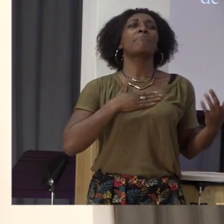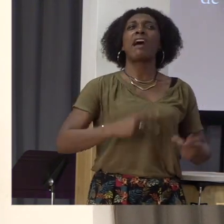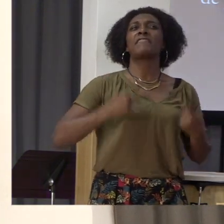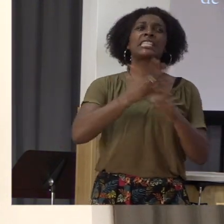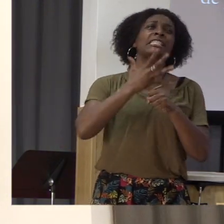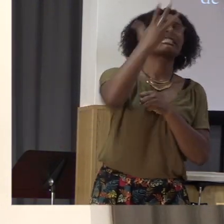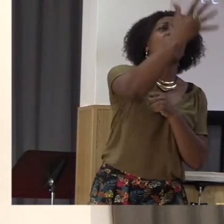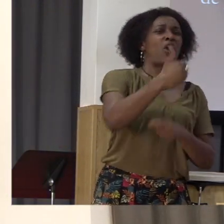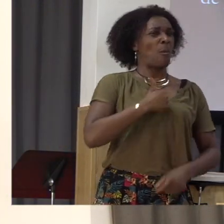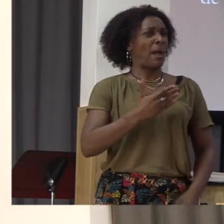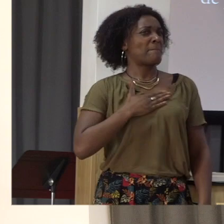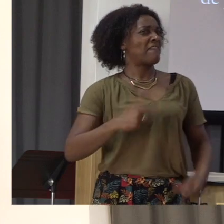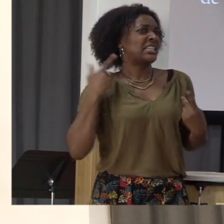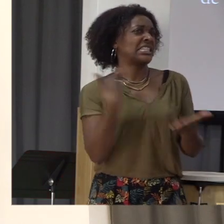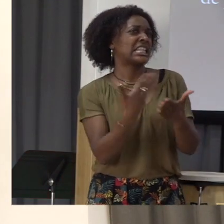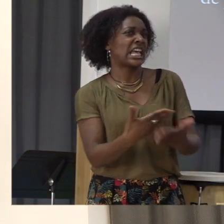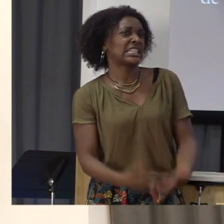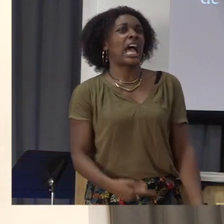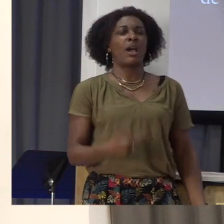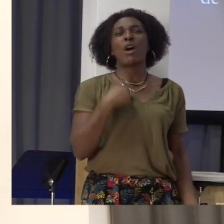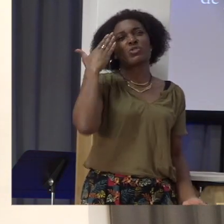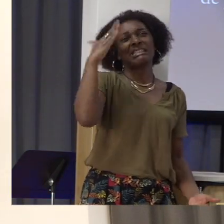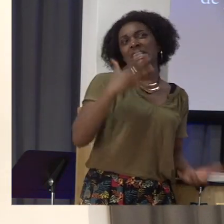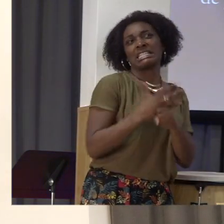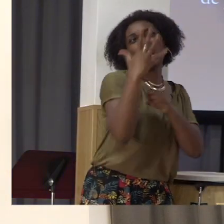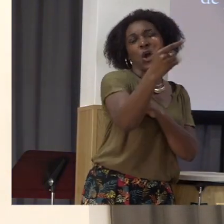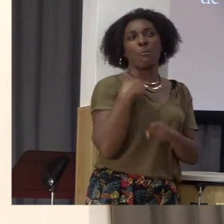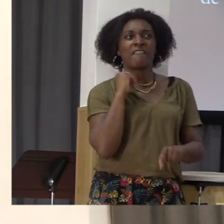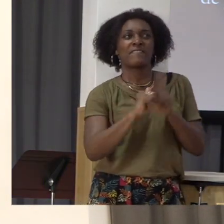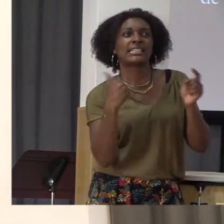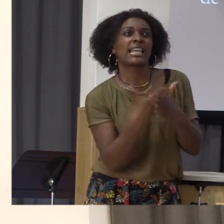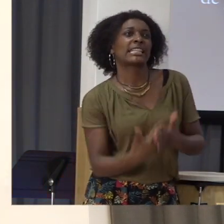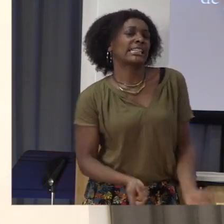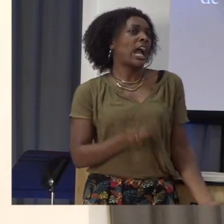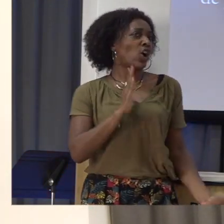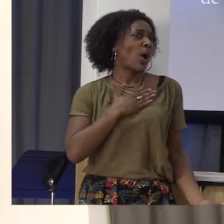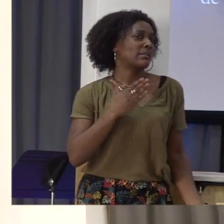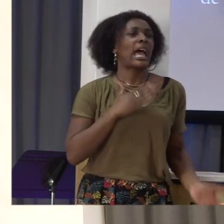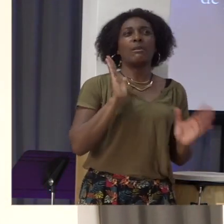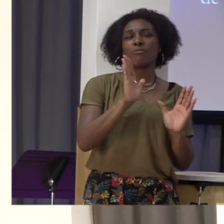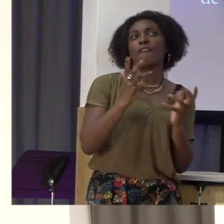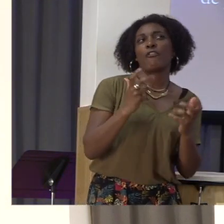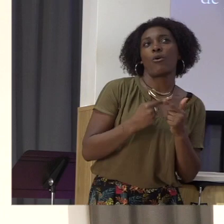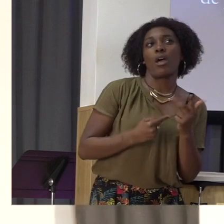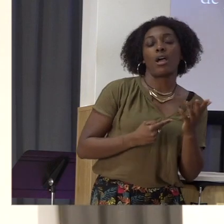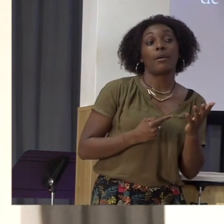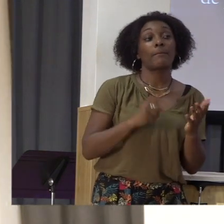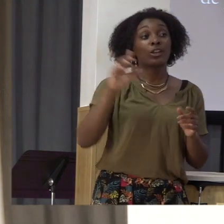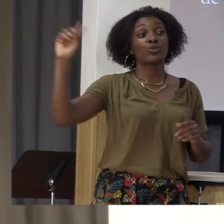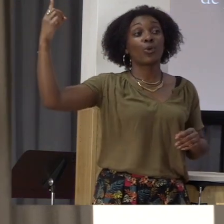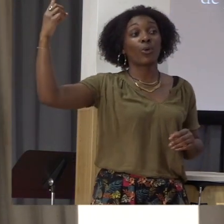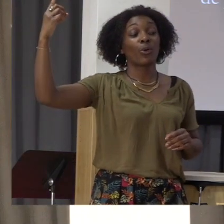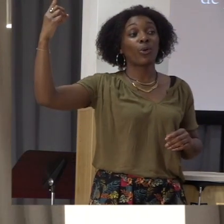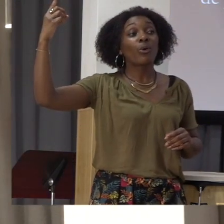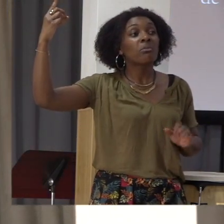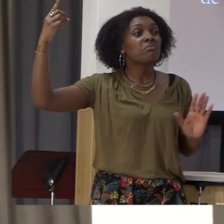voici ce qui va avoir lieu. Voici comment je vais être, voici comment je vais faire. C'est comme ça que ça se passe dans ton cœur. En revanche,